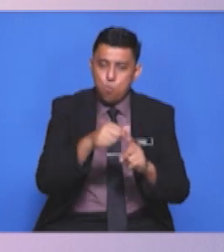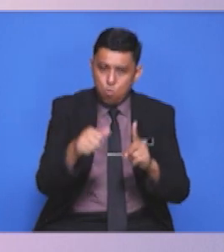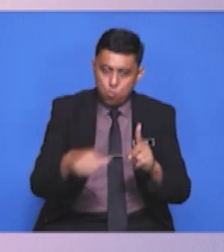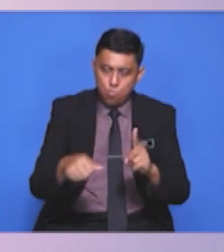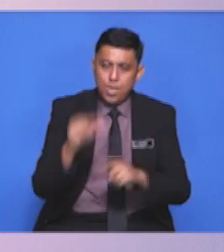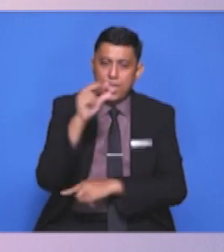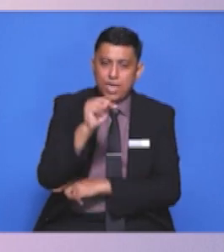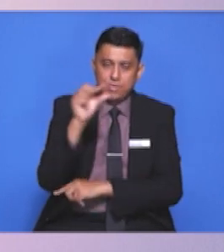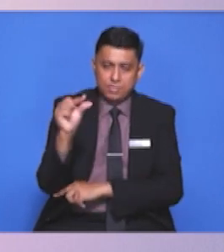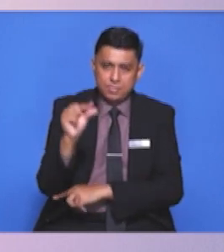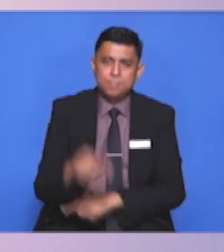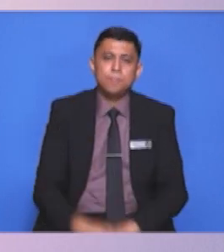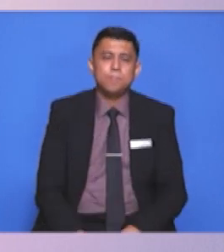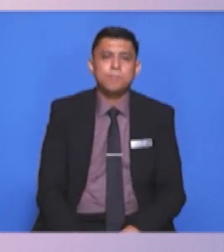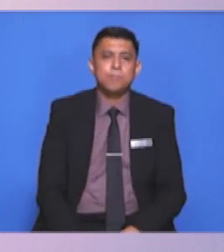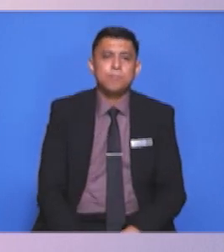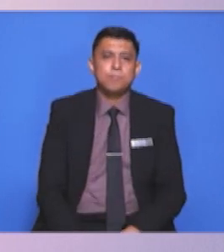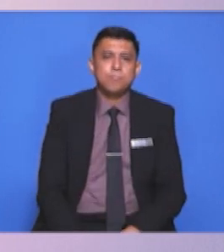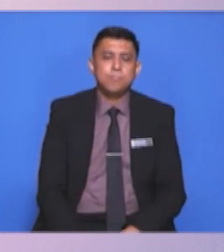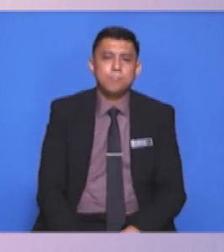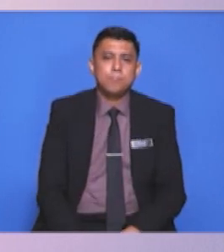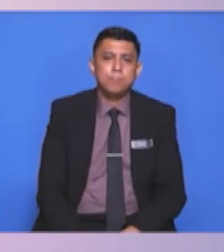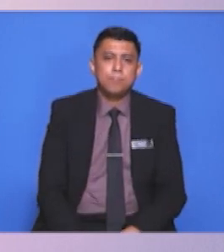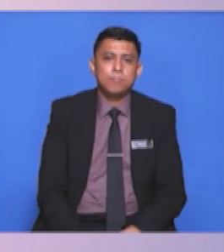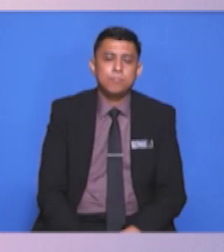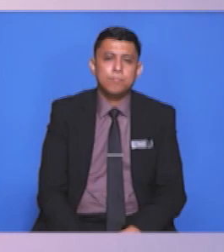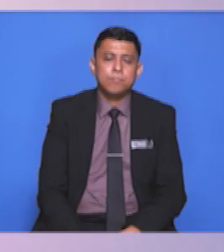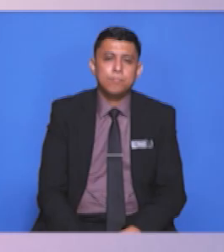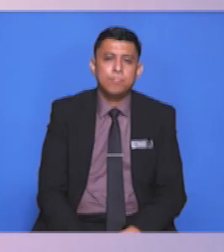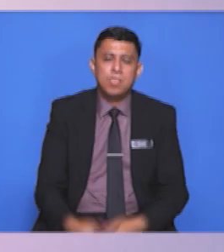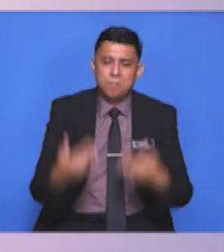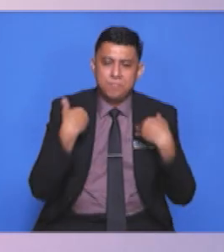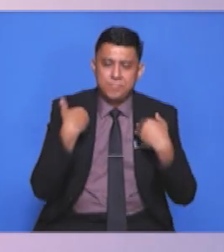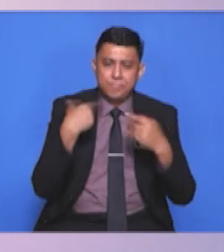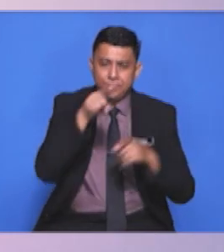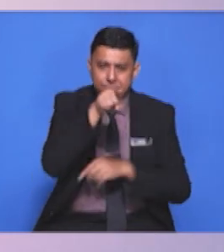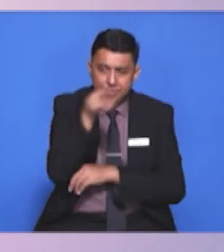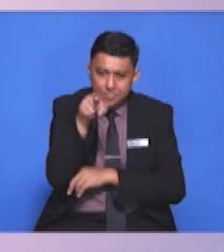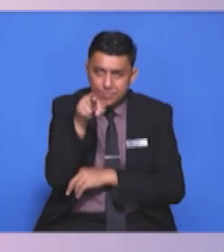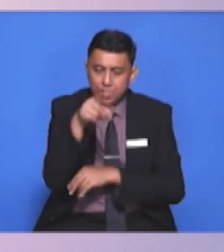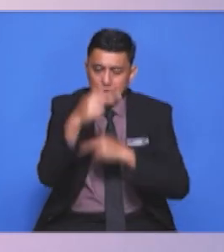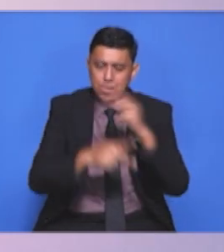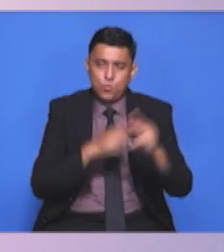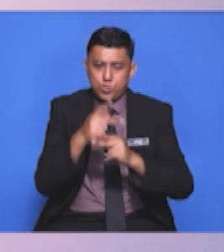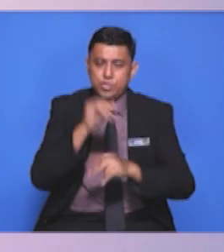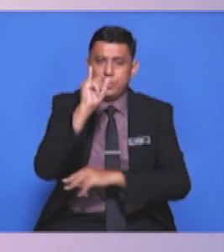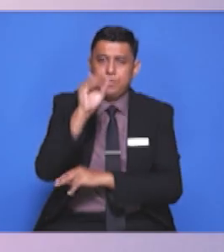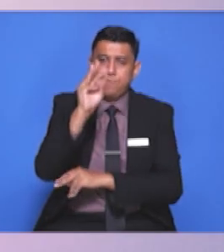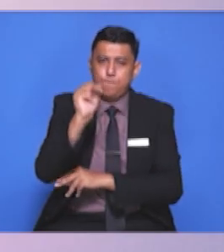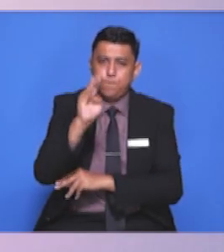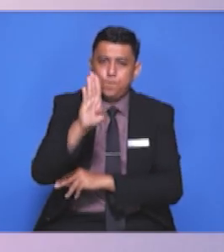turut berlaku pada KTT selepas Tandes umpam semasa proses pengimbuhan